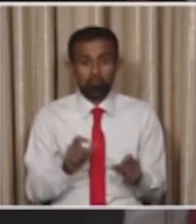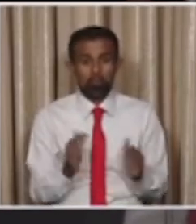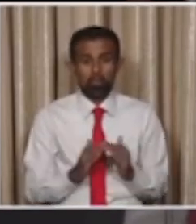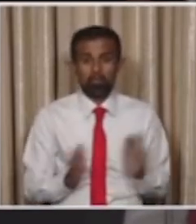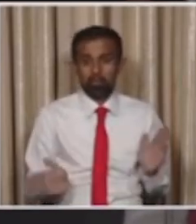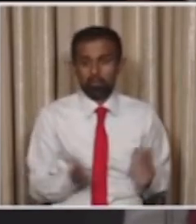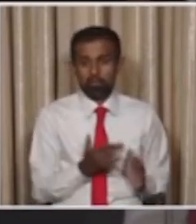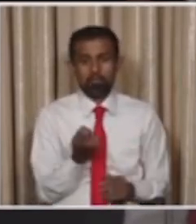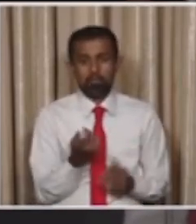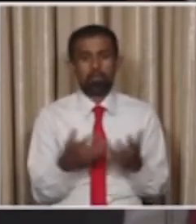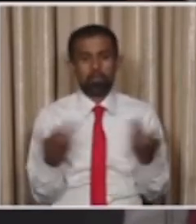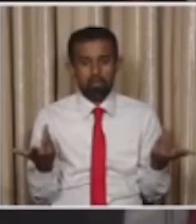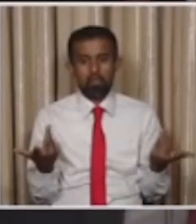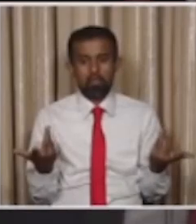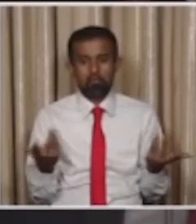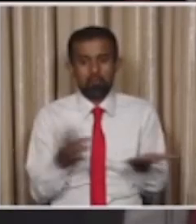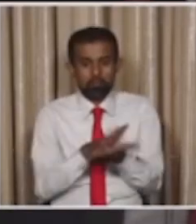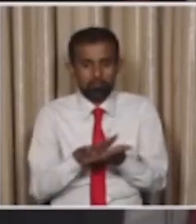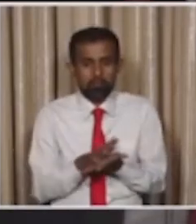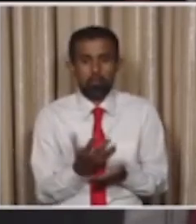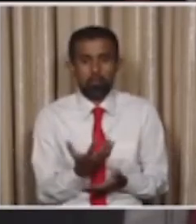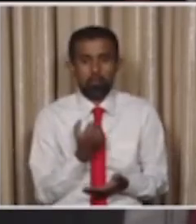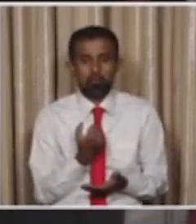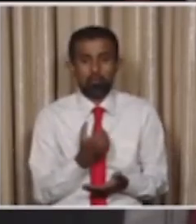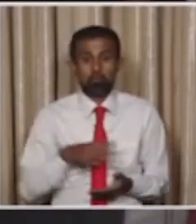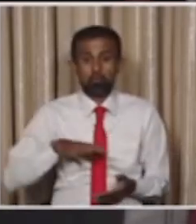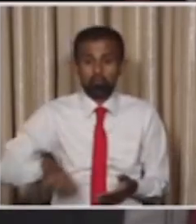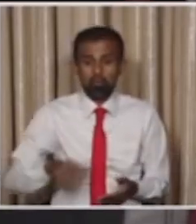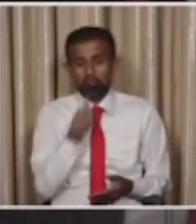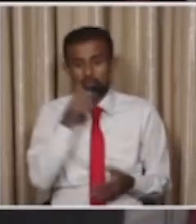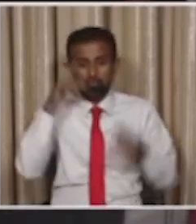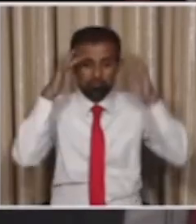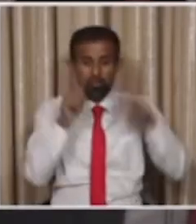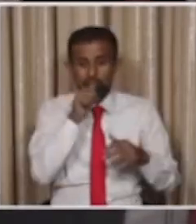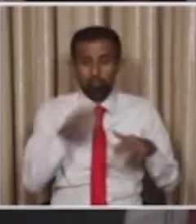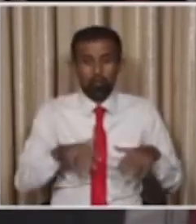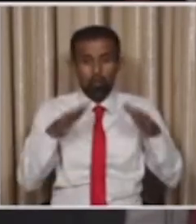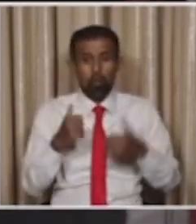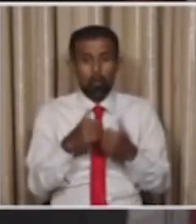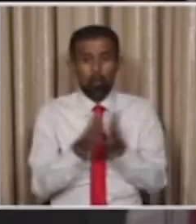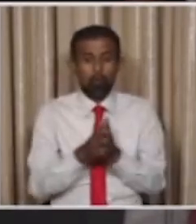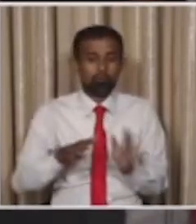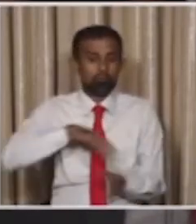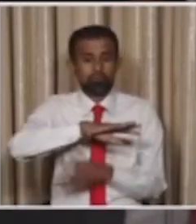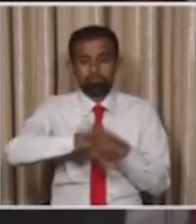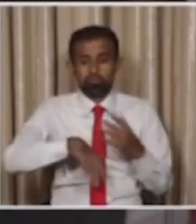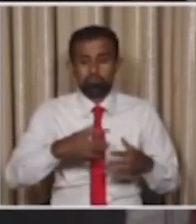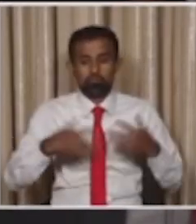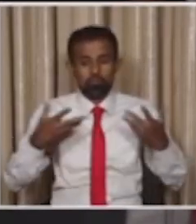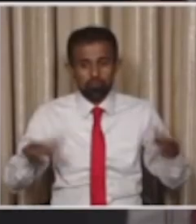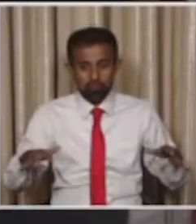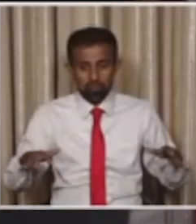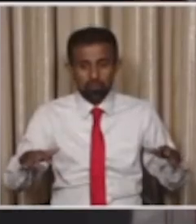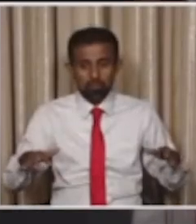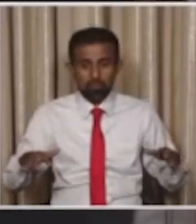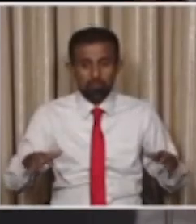යනකොට සල්ලි නැහැ. එතකොට මේව ක්ලීන් කර ගන්න ඕන. ගලි වතුර, වැහි වතුර, ගම් වතුර ඔක්කොම එකට එකතු වෙලා අපවිත්‍ර වෙලා තියෙන්නේ. එතකොට අපි